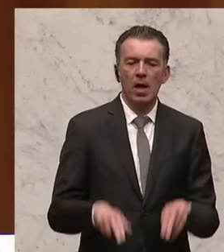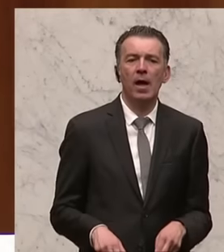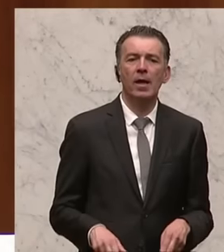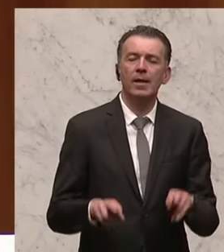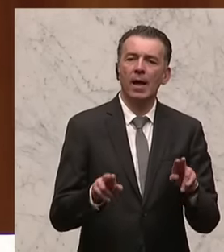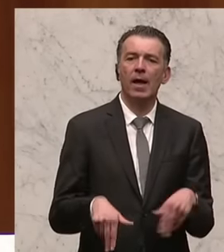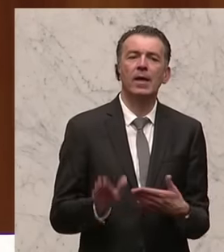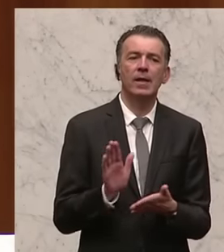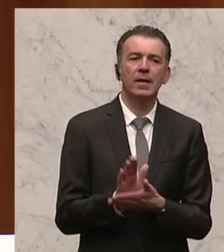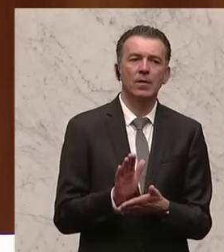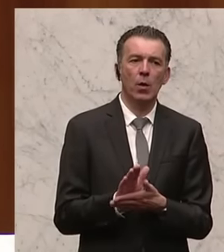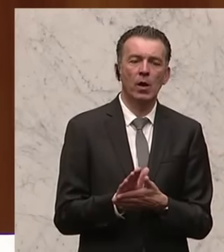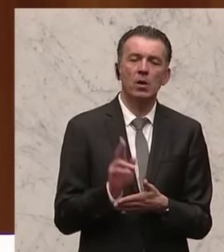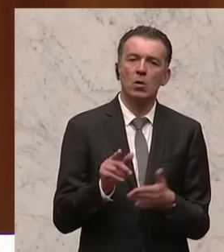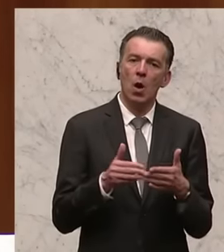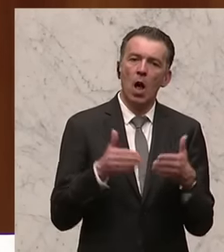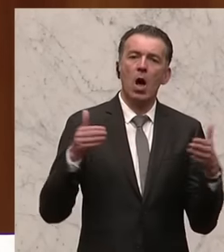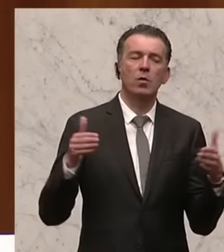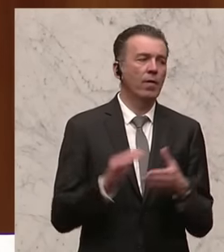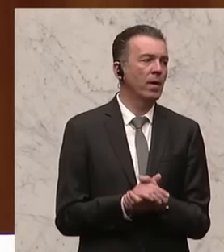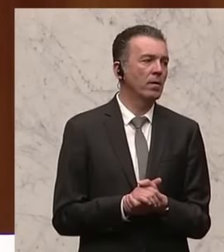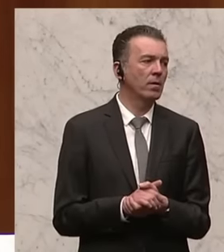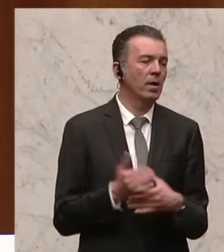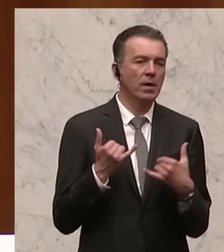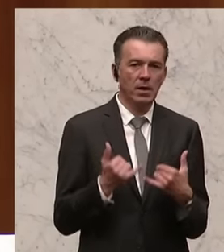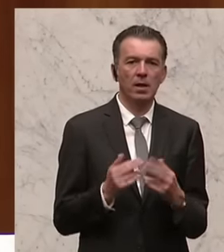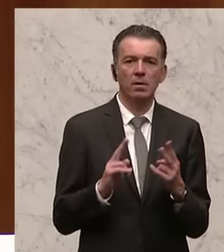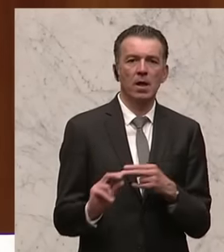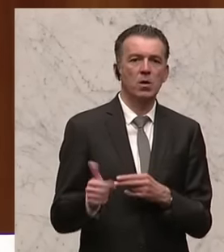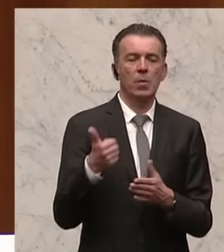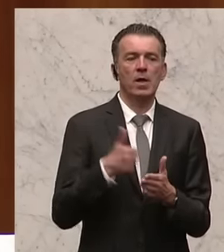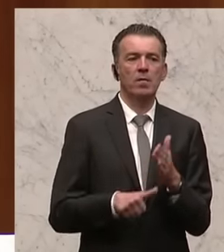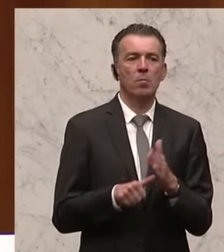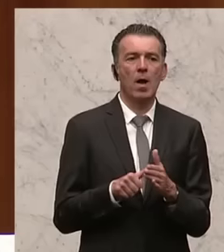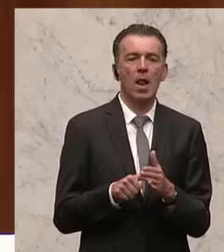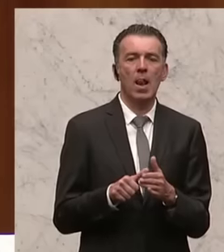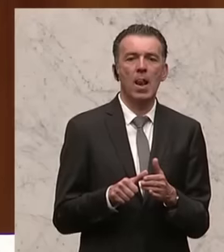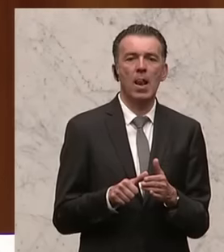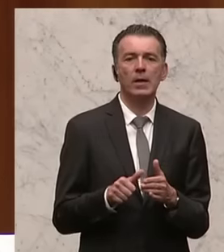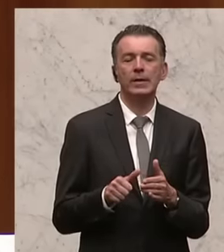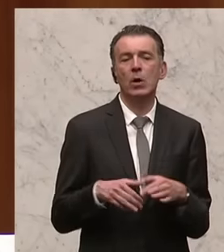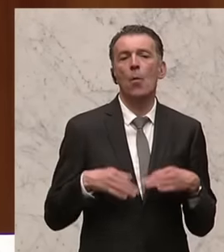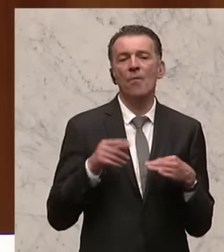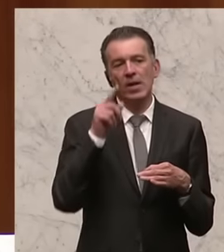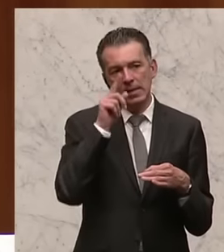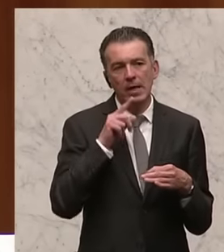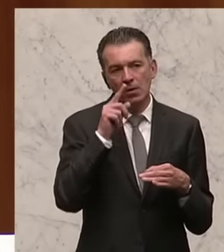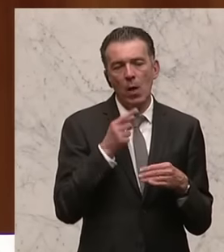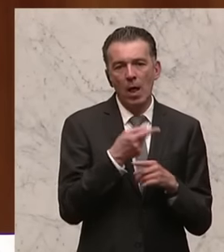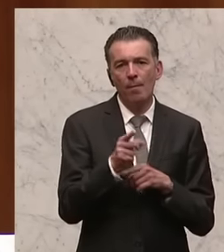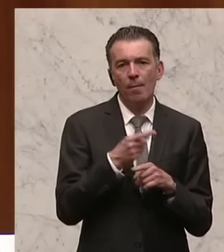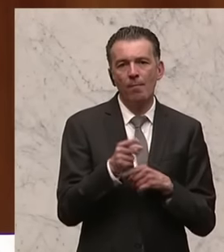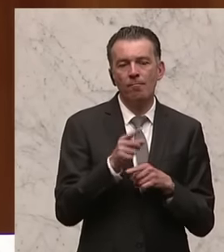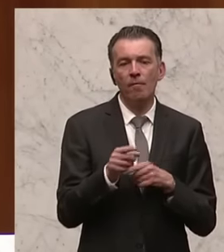der Zeuginnen und Zeugen ausweiten soll. Es können nunmals erstmals Opfer von sexueller Belästigung im Verfahren vor